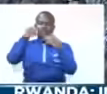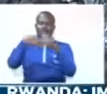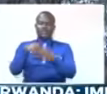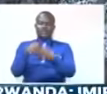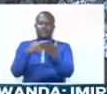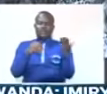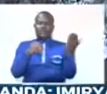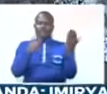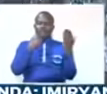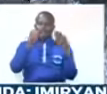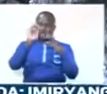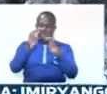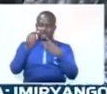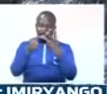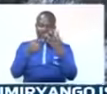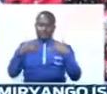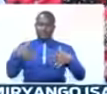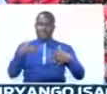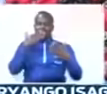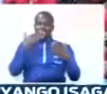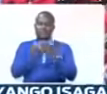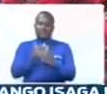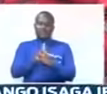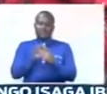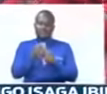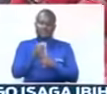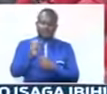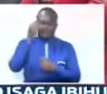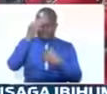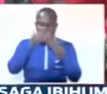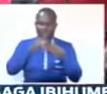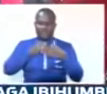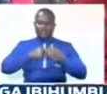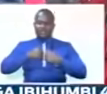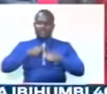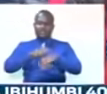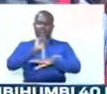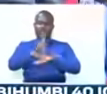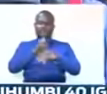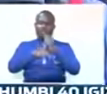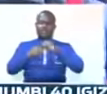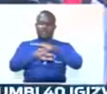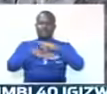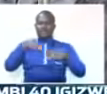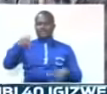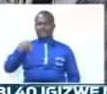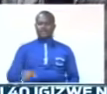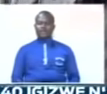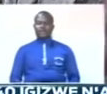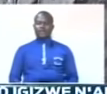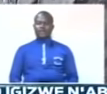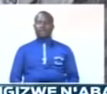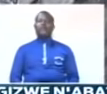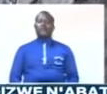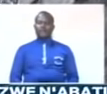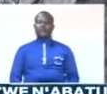kubizamuka basanga ari page cyo mu bukerarugendo bwo mu Rwanda igihe hashyirwa ikorwa remezo bikenewe biraza kwereka